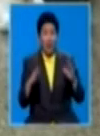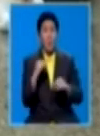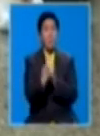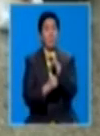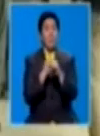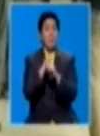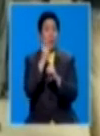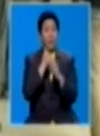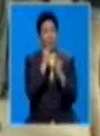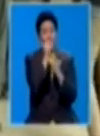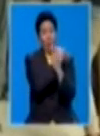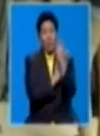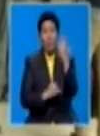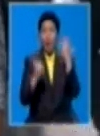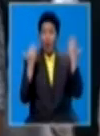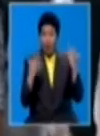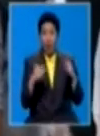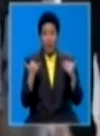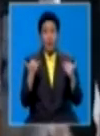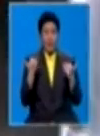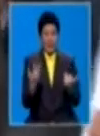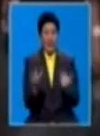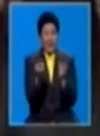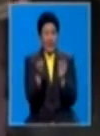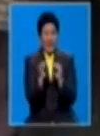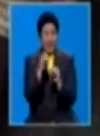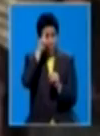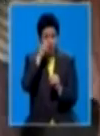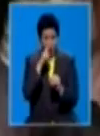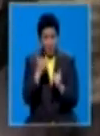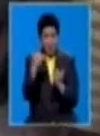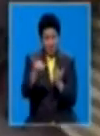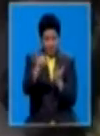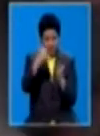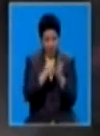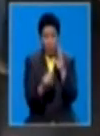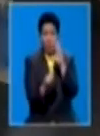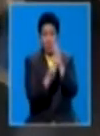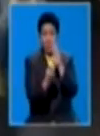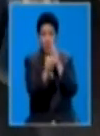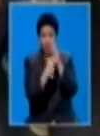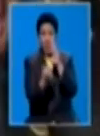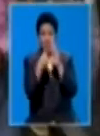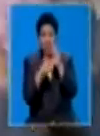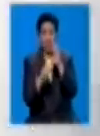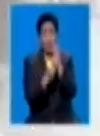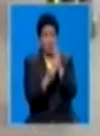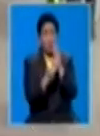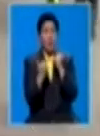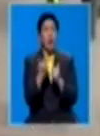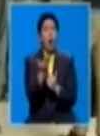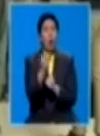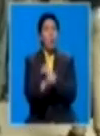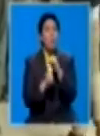ปีเก่าต้อนรับปีใหม่ก็จะเดินทางกลับมาทำงานนะครับเริ่มต้นศักราชใหม่ช่วยกันเดินหน้าประเทศไทยทำให้ปี